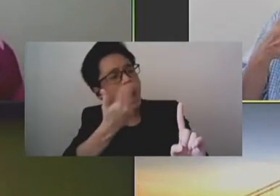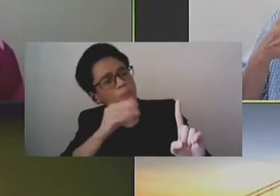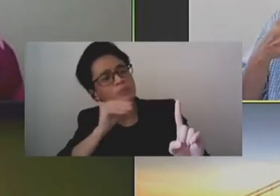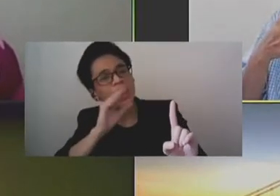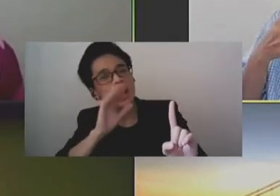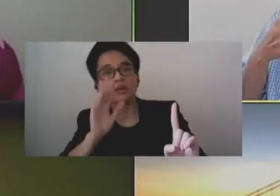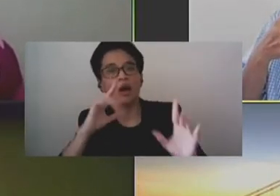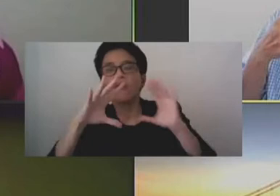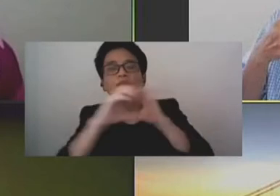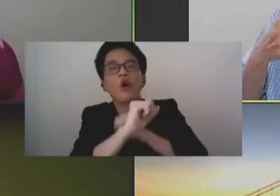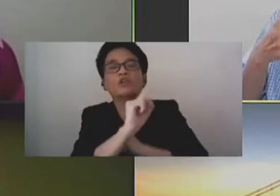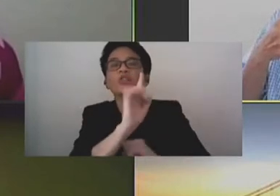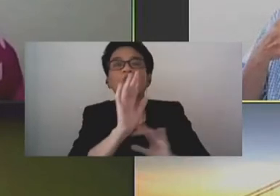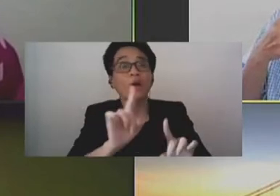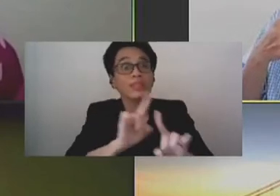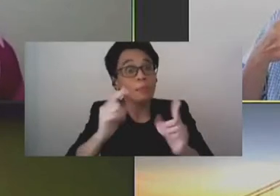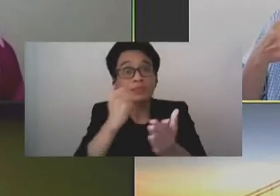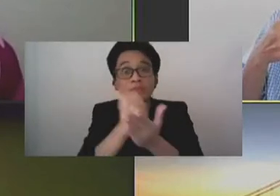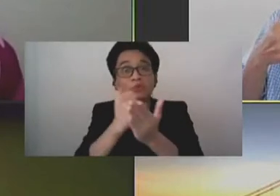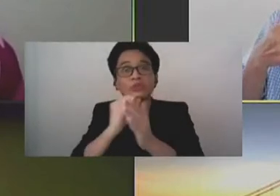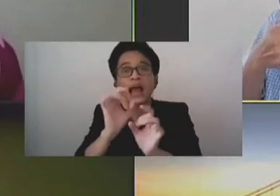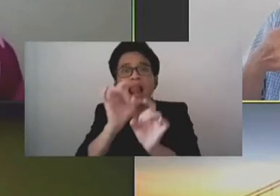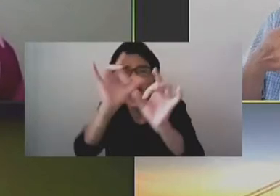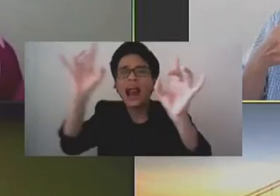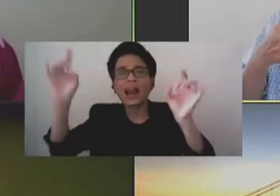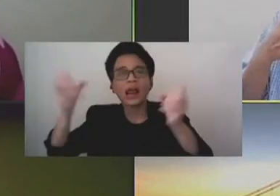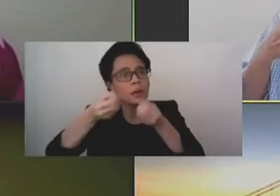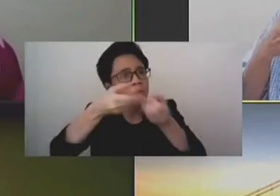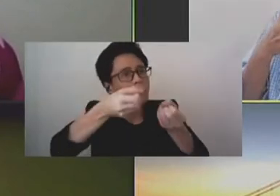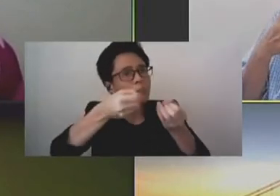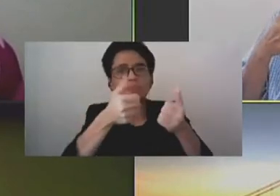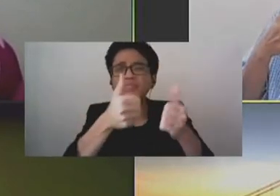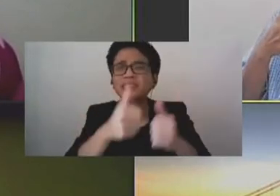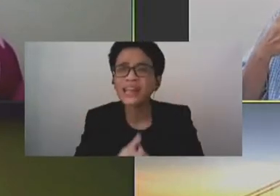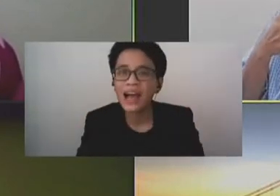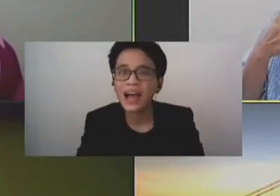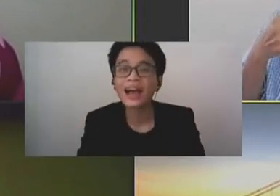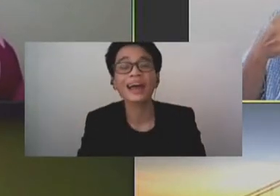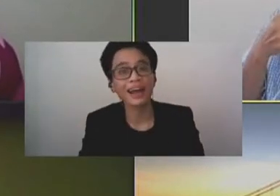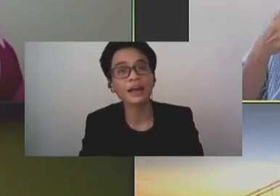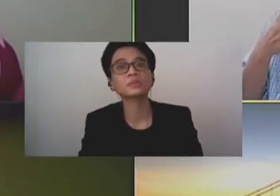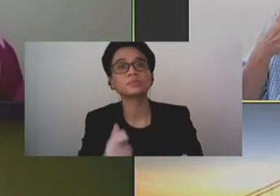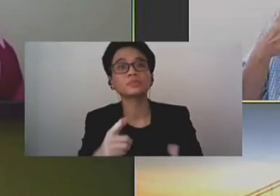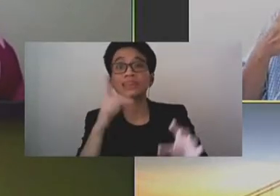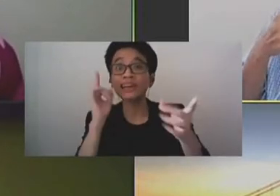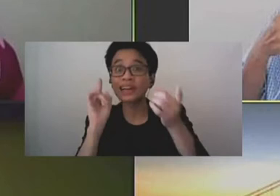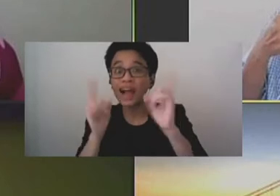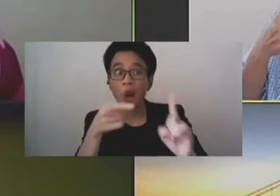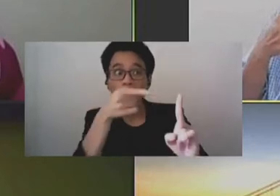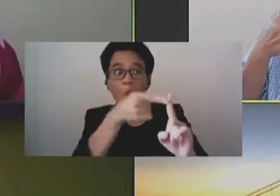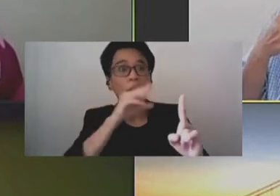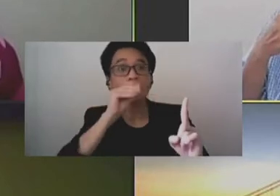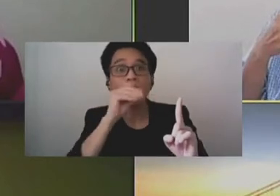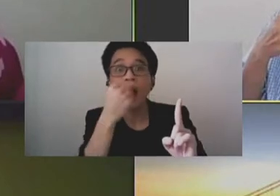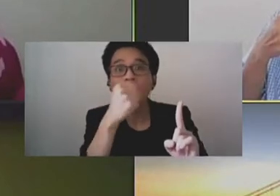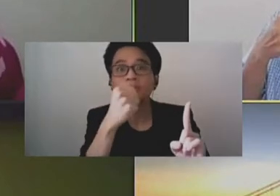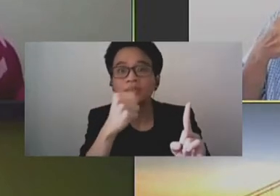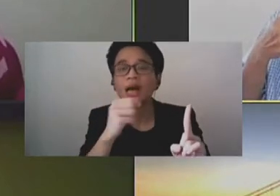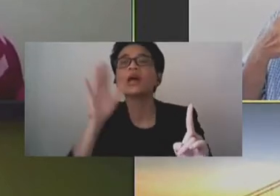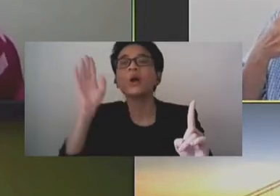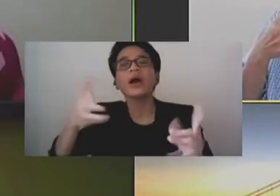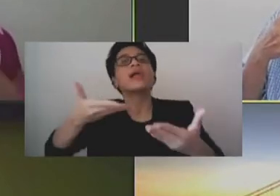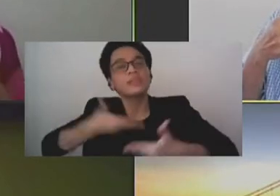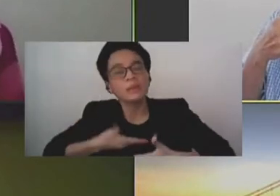dipersiapkan gitu. Dan ketika anak kita memang sulit untuk belajar berbicara, legowo deh gitu. Seperti saya